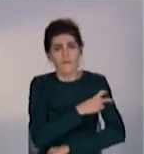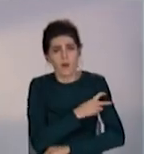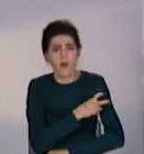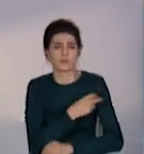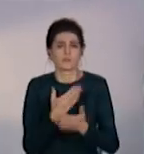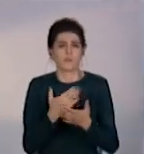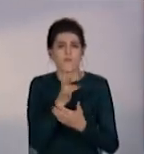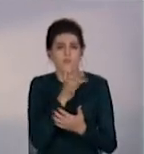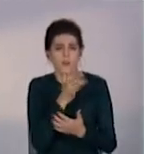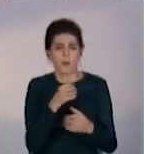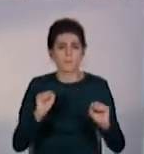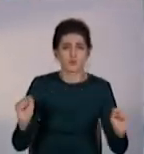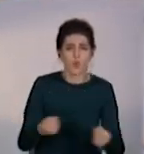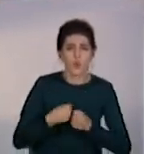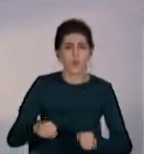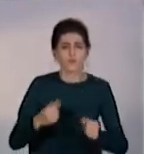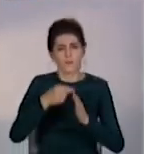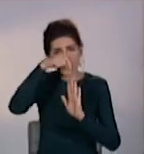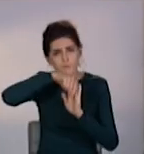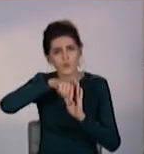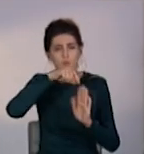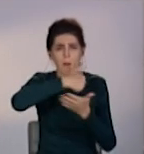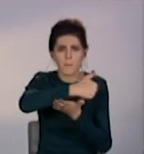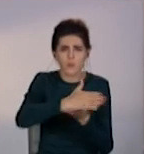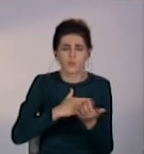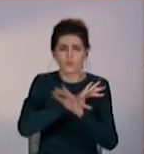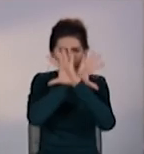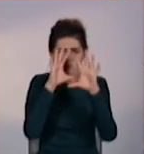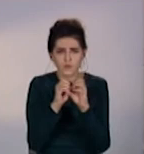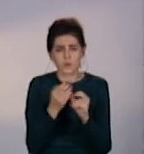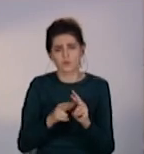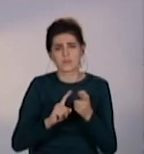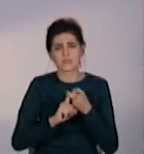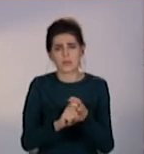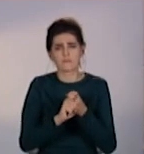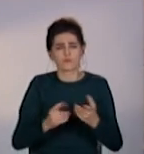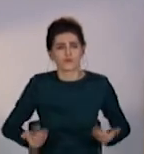від стану і якості медичного обладнання залежить життя кожної